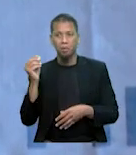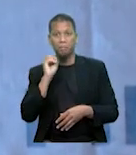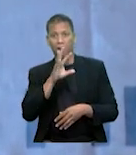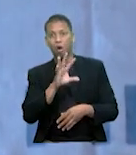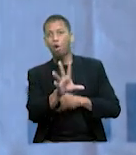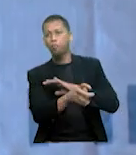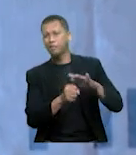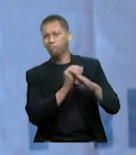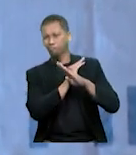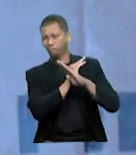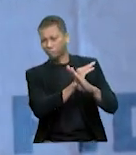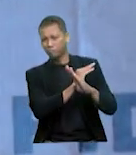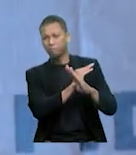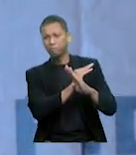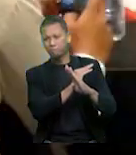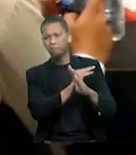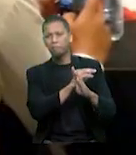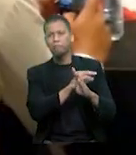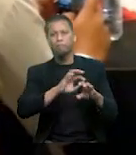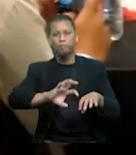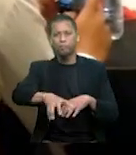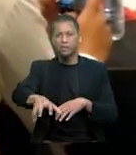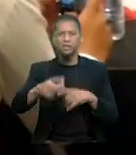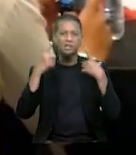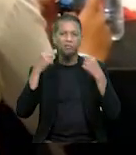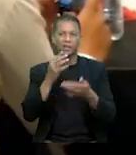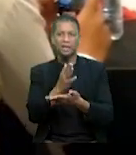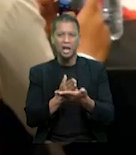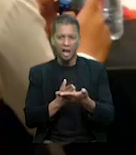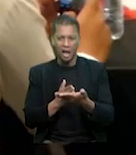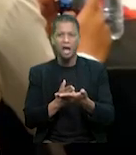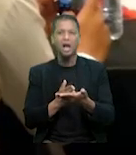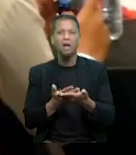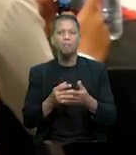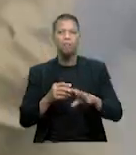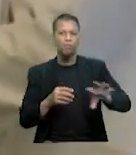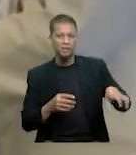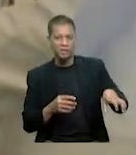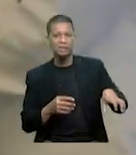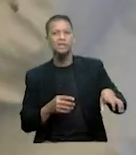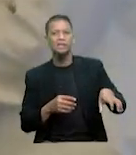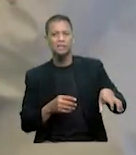menjadi gubernur. Provinsi Jawa Tengah berhasil menyandang gelar sebagai provinsi anti korupsi yang diberikan oleh KPK RI.